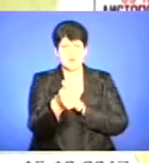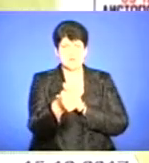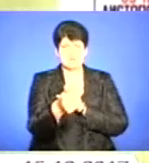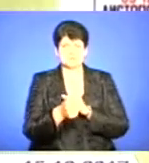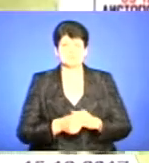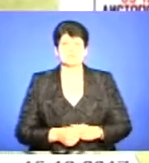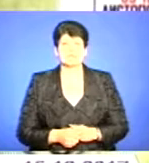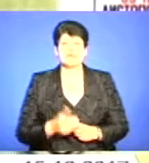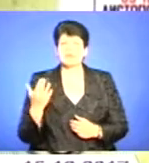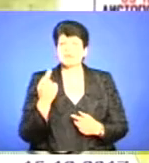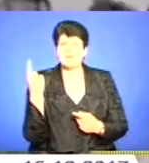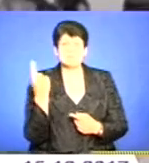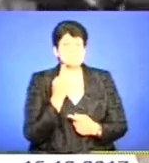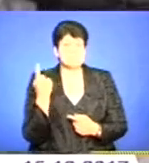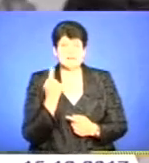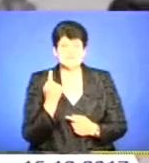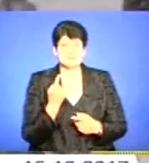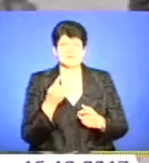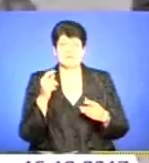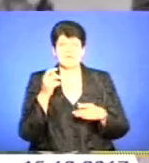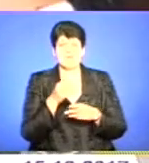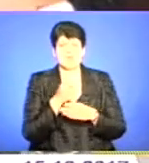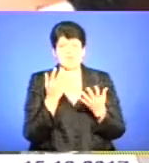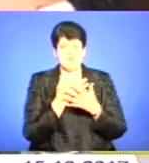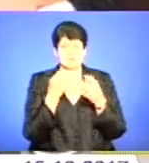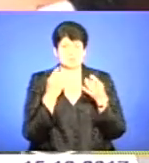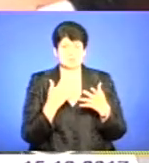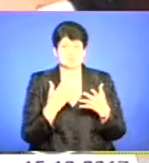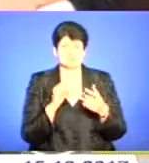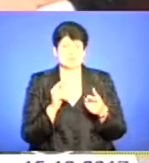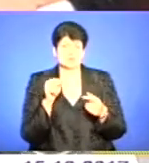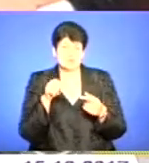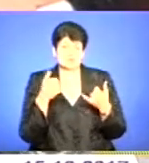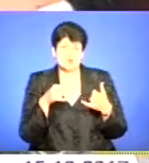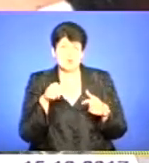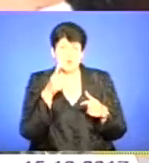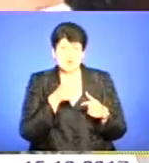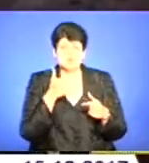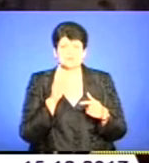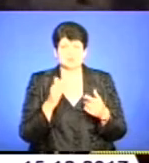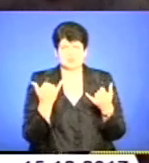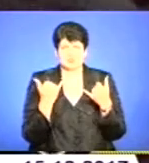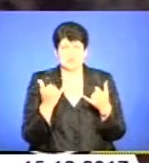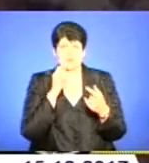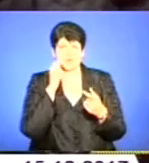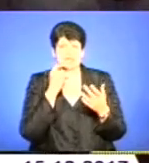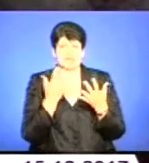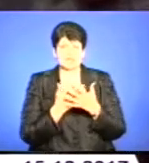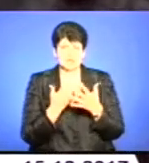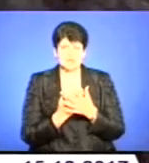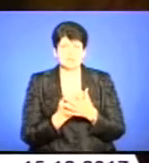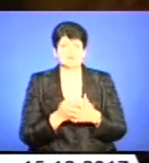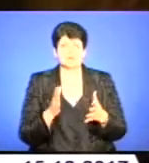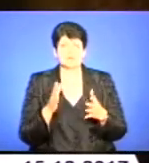Якщо перший кінофорум був ретроспективний, то цьогорічну кінохвилю цілком поглине сучасне українське кіно. Допрем'єрний показ